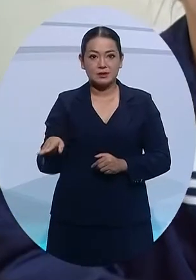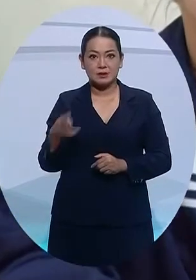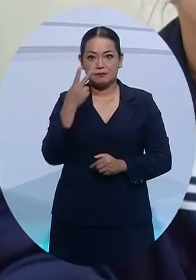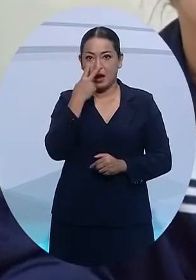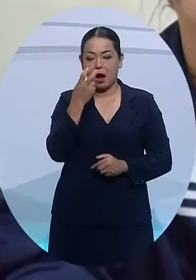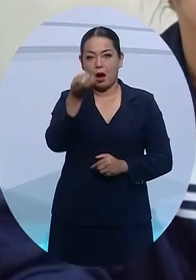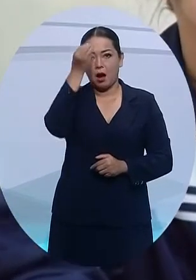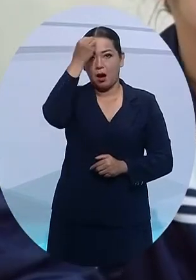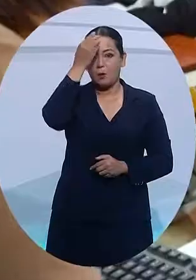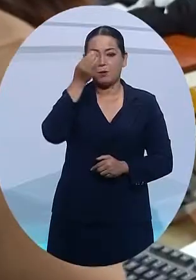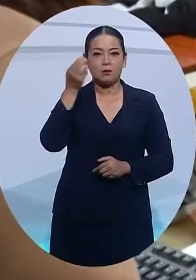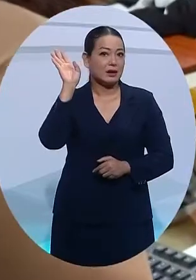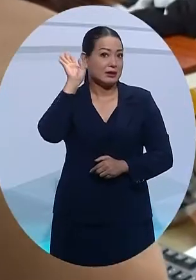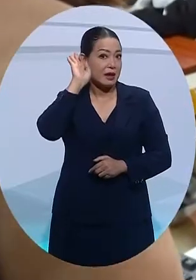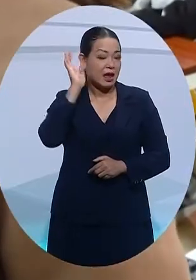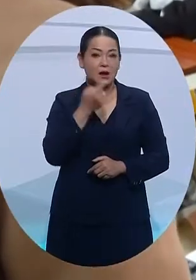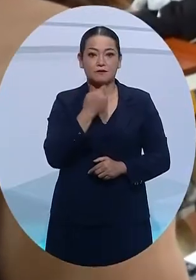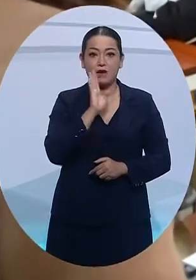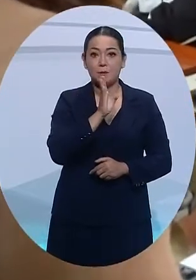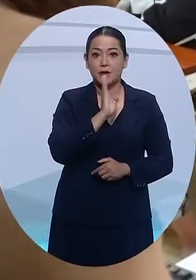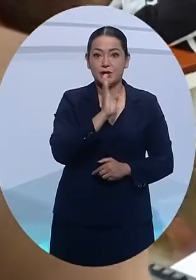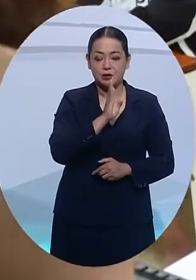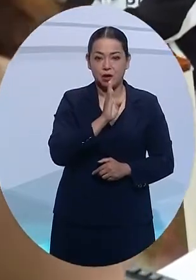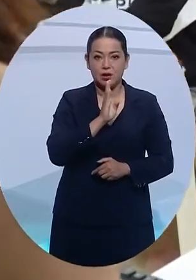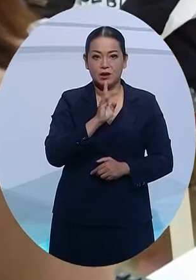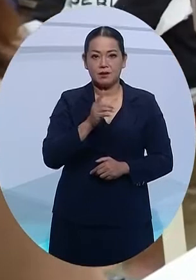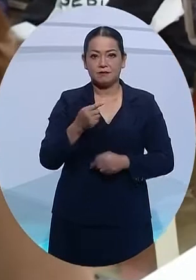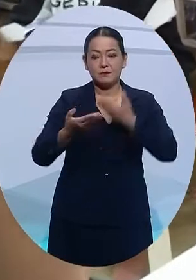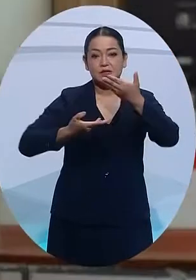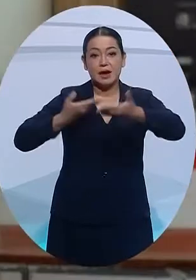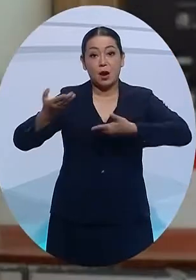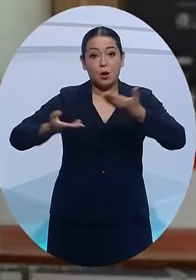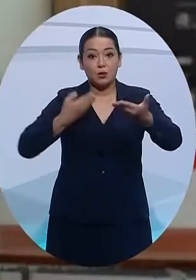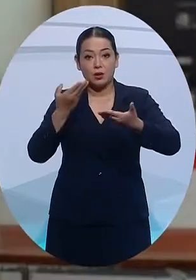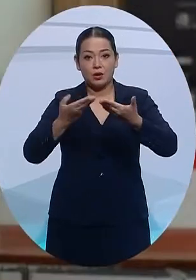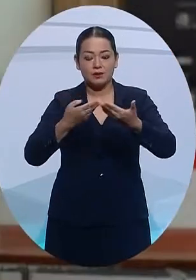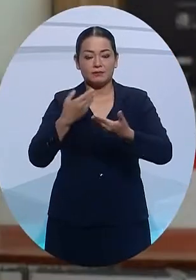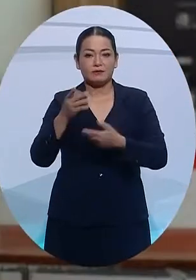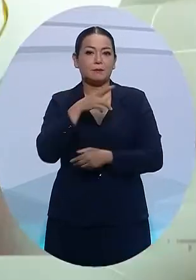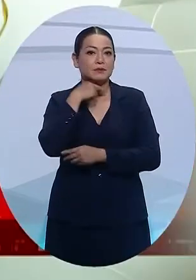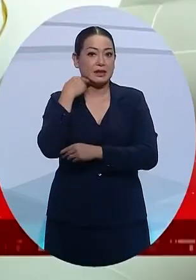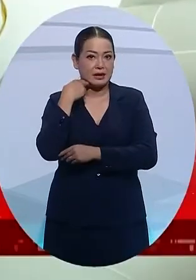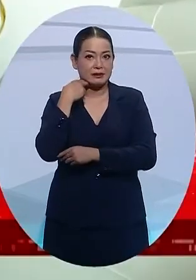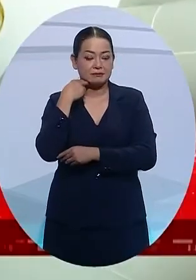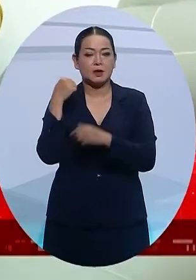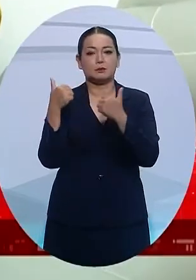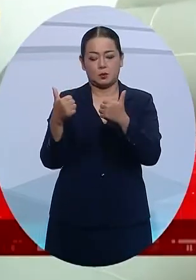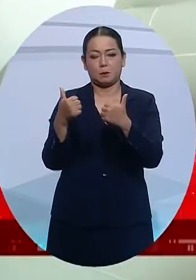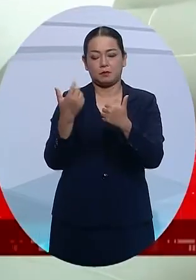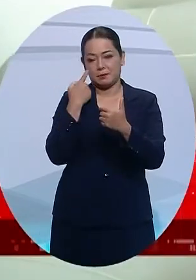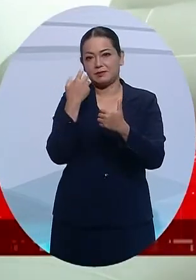chân thực nhất thể hiện ở việc là kỹ năng nghe nói và phản xạ tiếng Anh từ đó làm cho buổi học trở nên sôi nổi và hào hứng